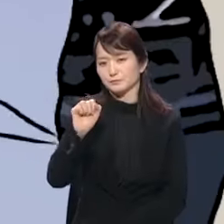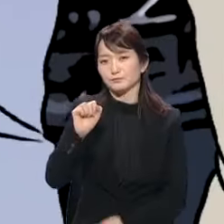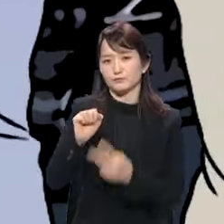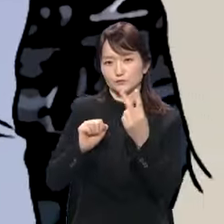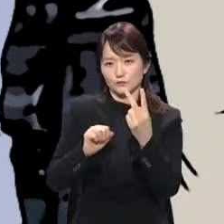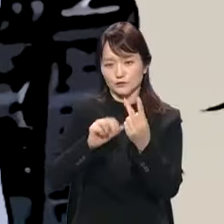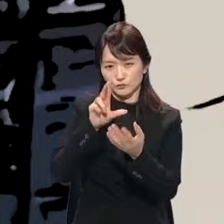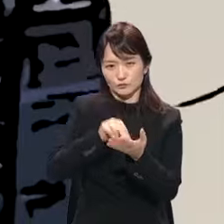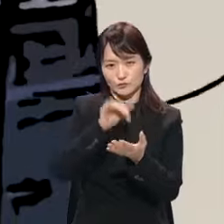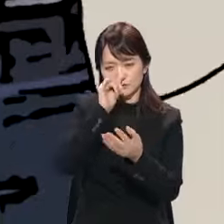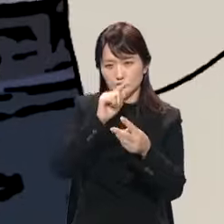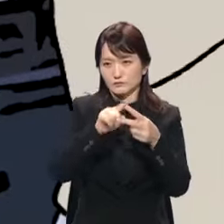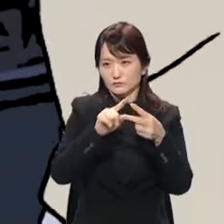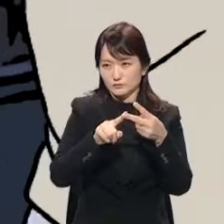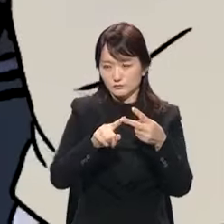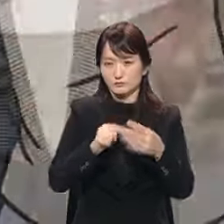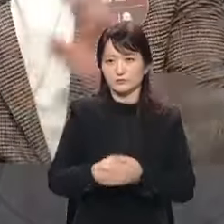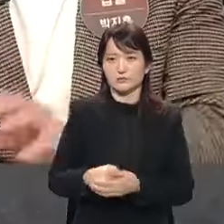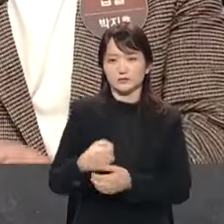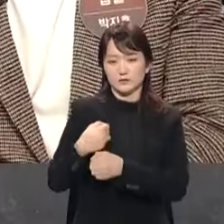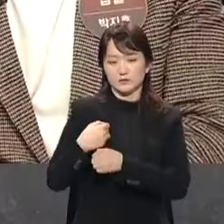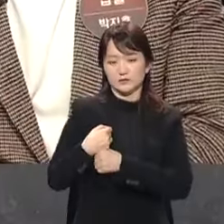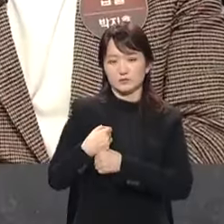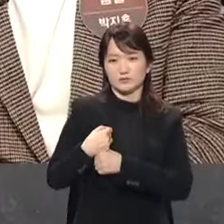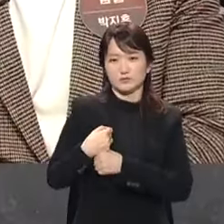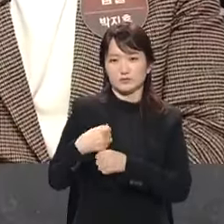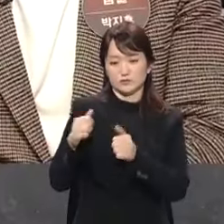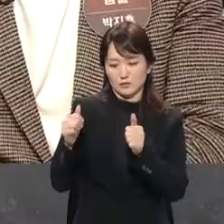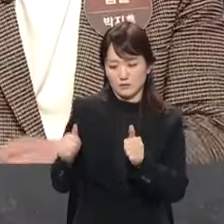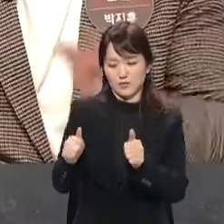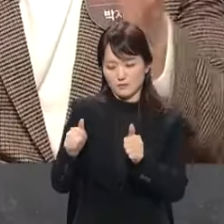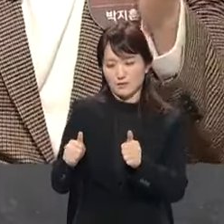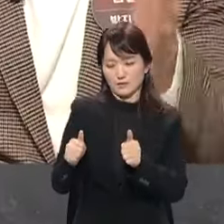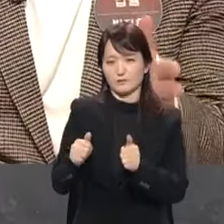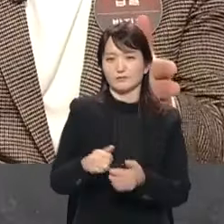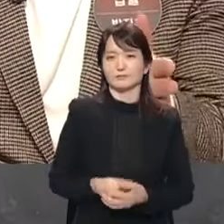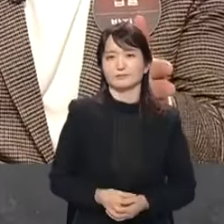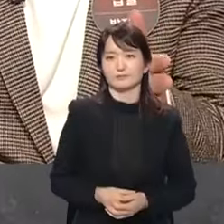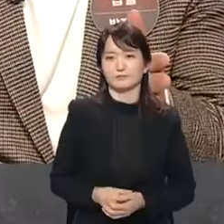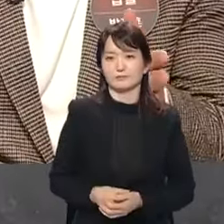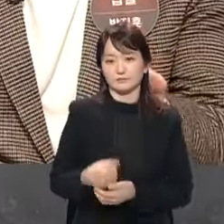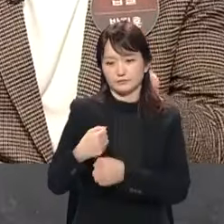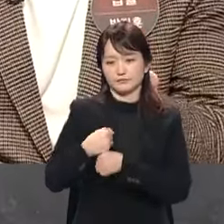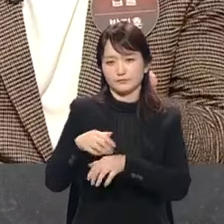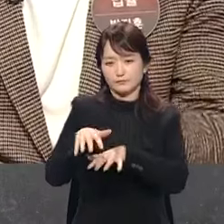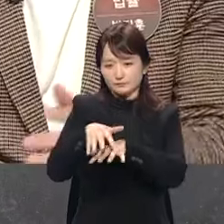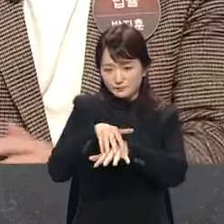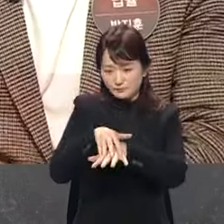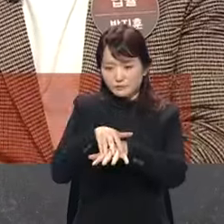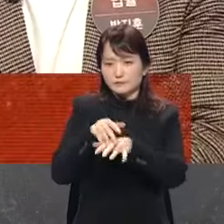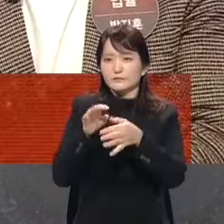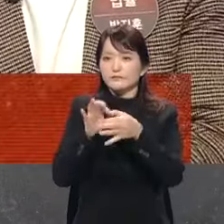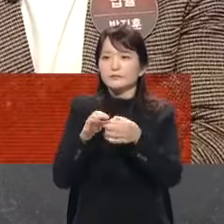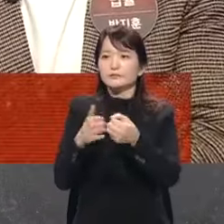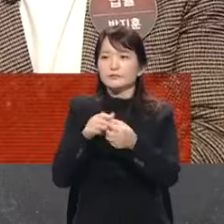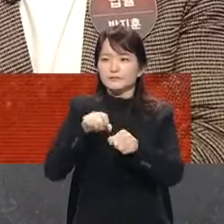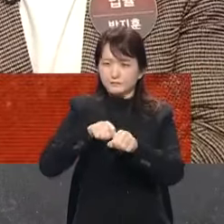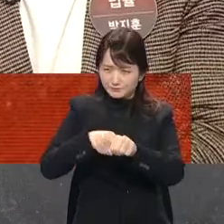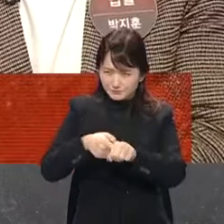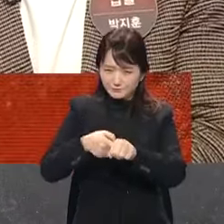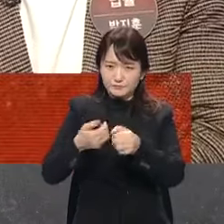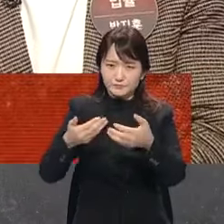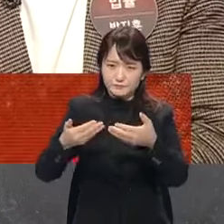군인이기 때문에 군사법원에서 재판 받는 것도 있지만 두 번째는이 군 조직의 일원이기 때문에 징계를 또 받을 수가